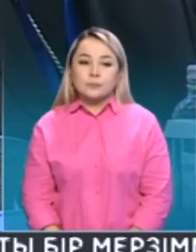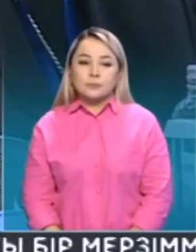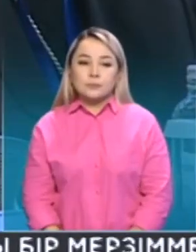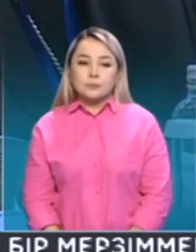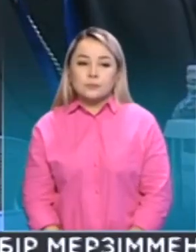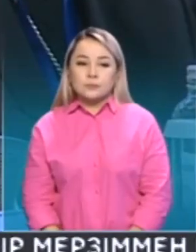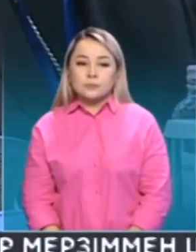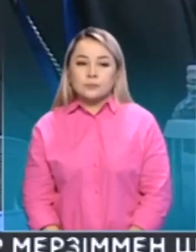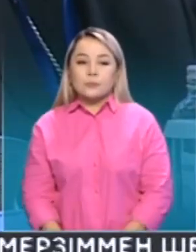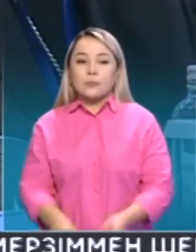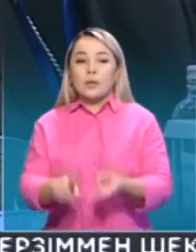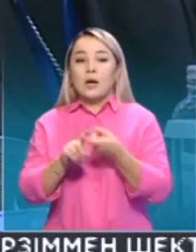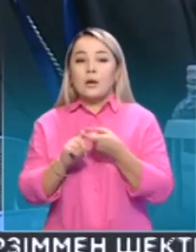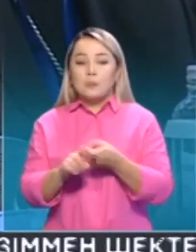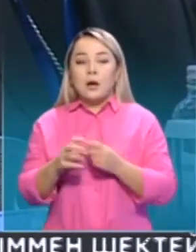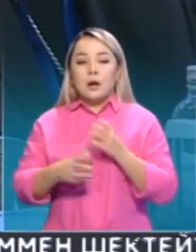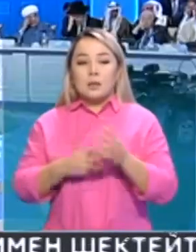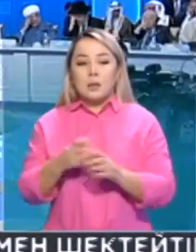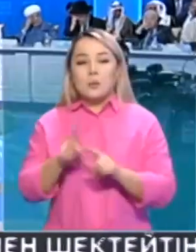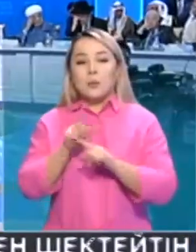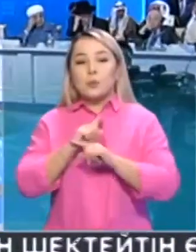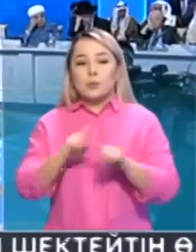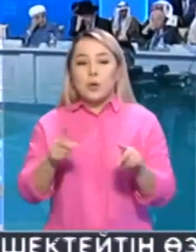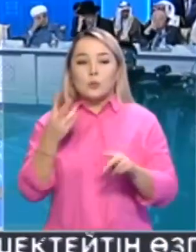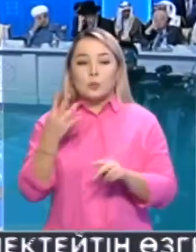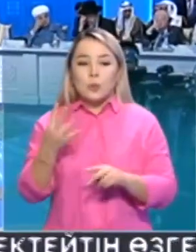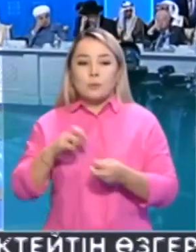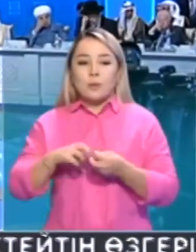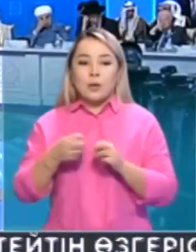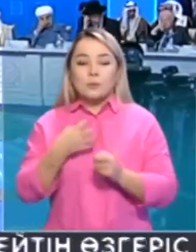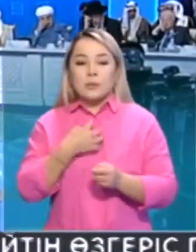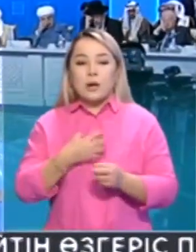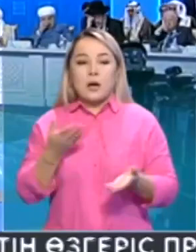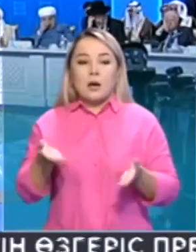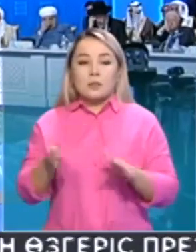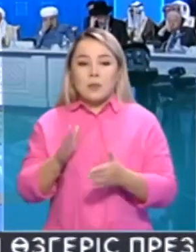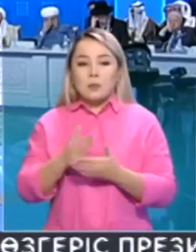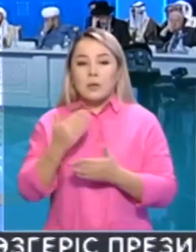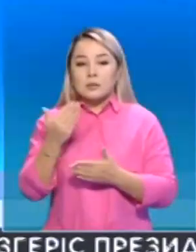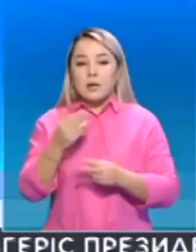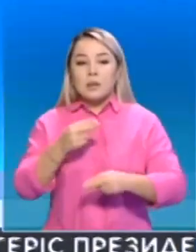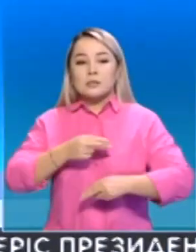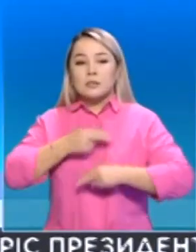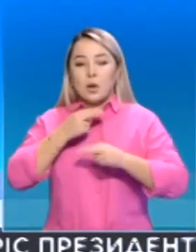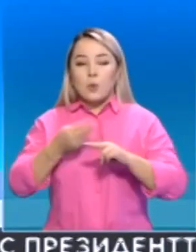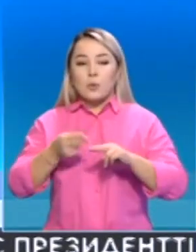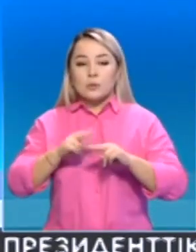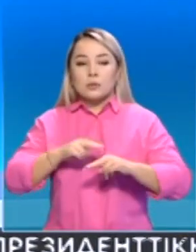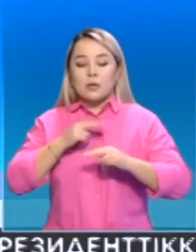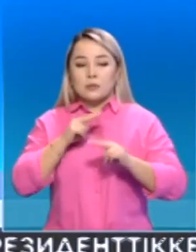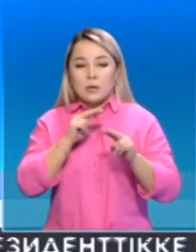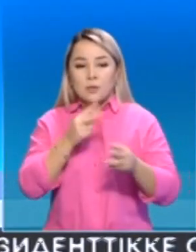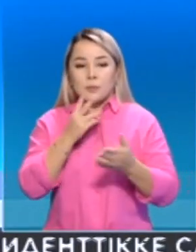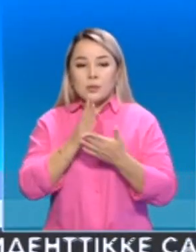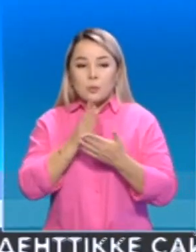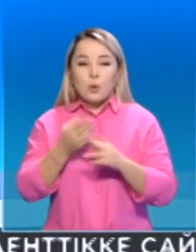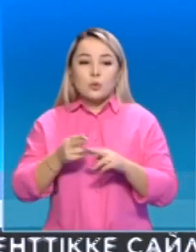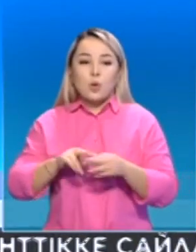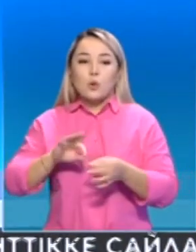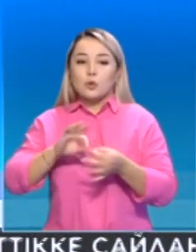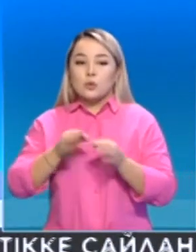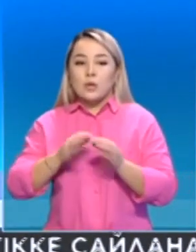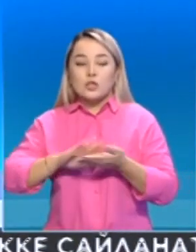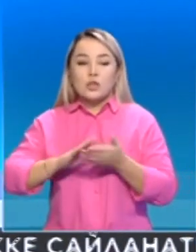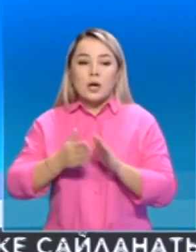көмектеседі. Пандемия әлемдегі өзекті төрт проблеманың негізгісі болып қалды. Сіздердің назарларыңызды осыған аударғым келеді. Мұндай күрделі